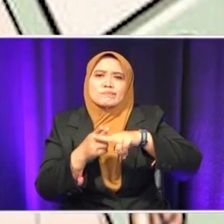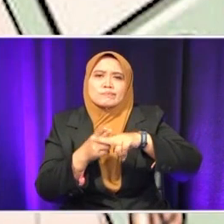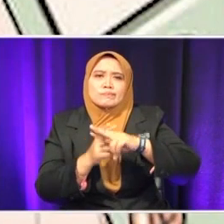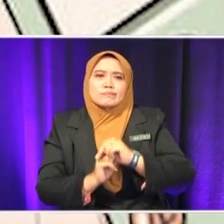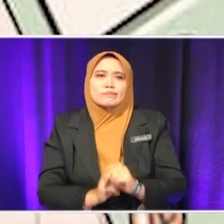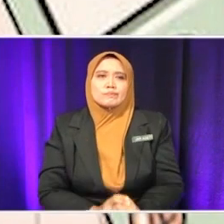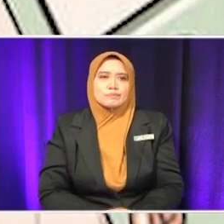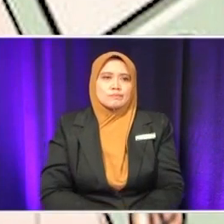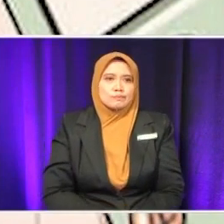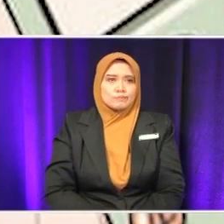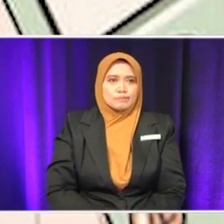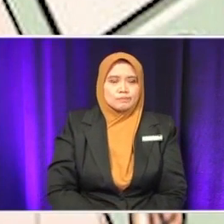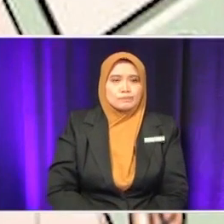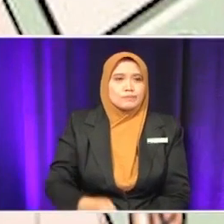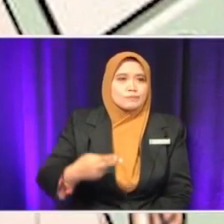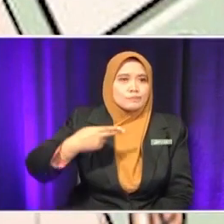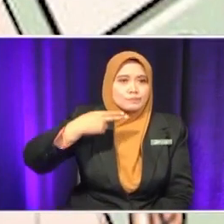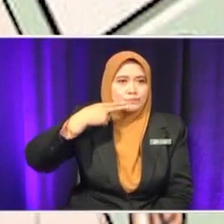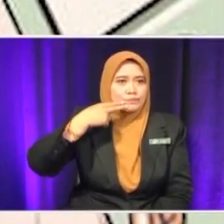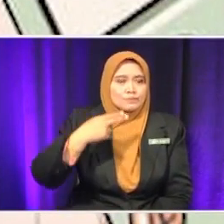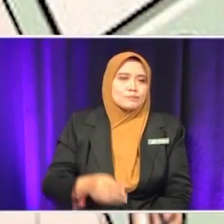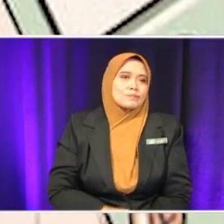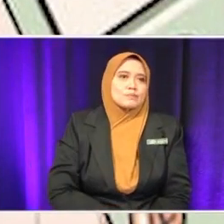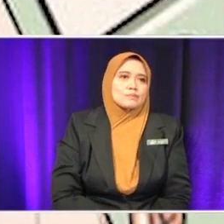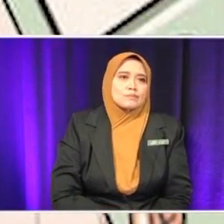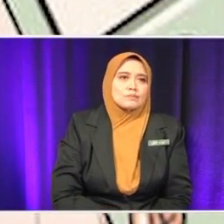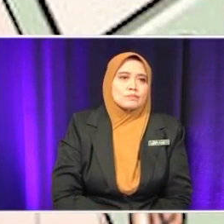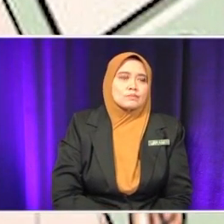Naim? Okey, Hani lagi. Sila Hani.